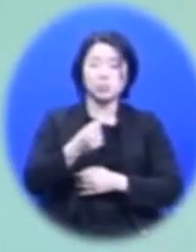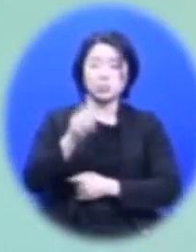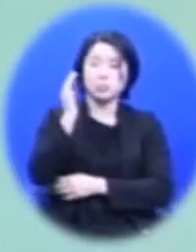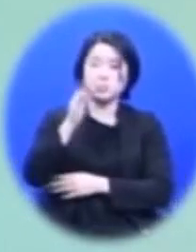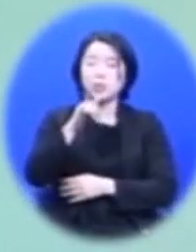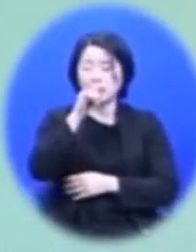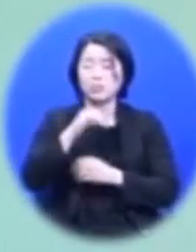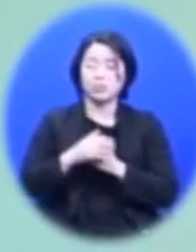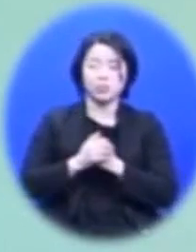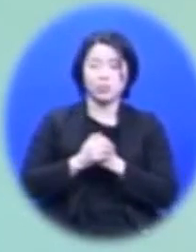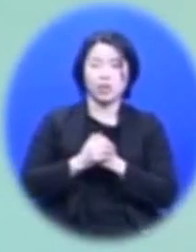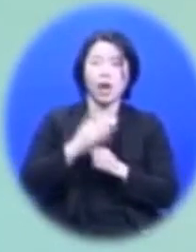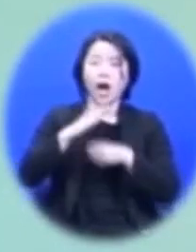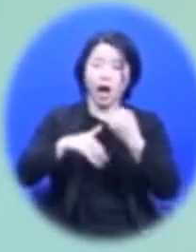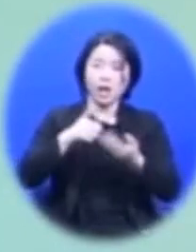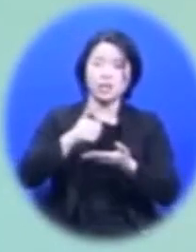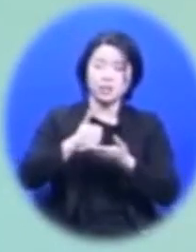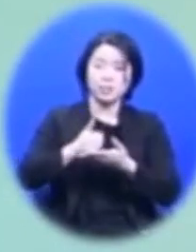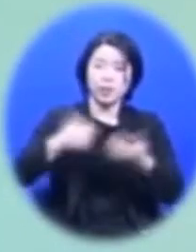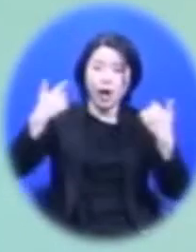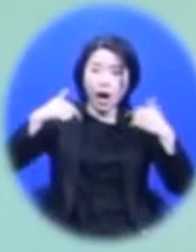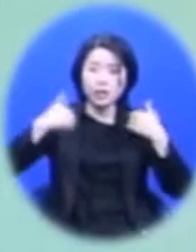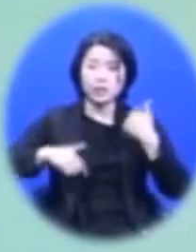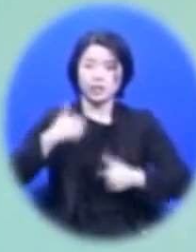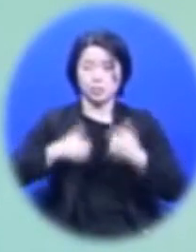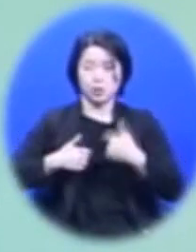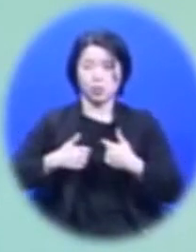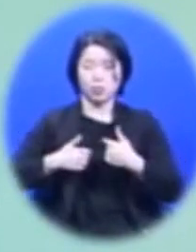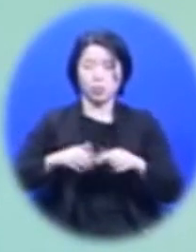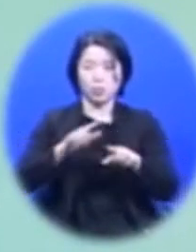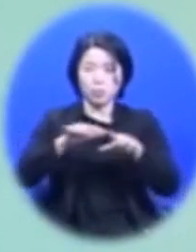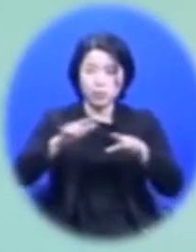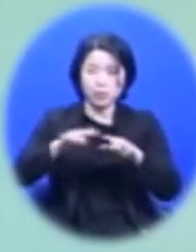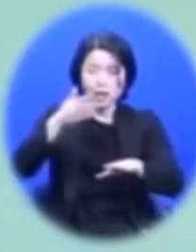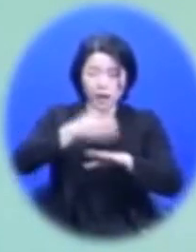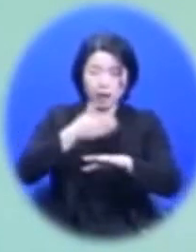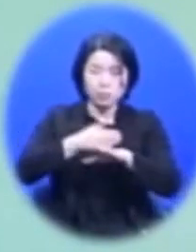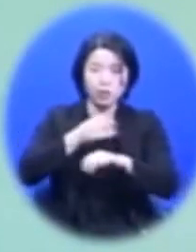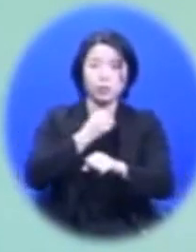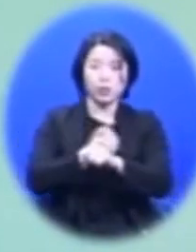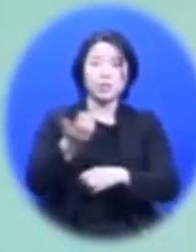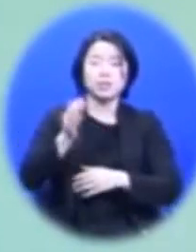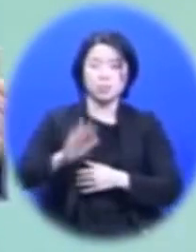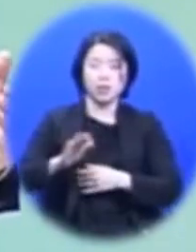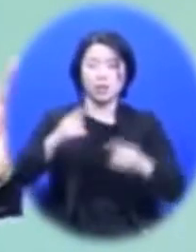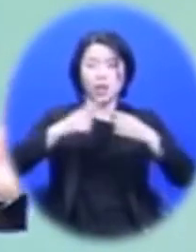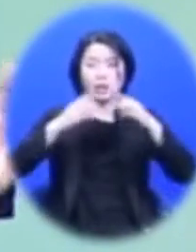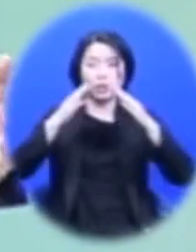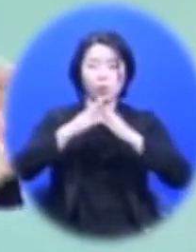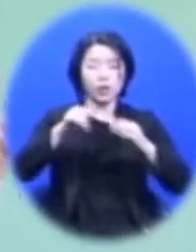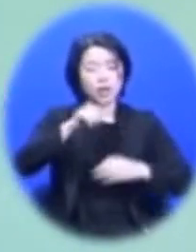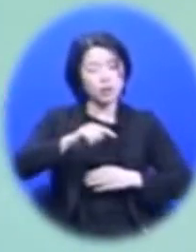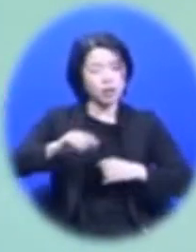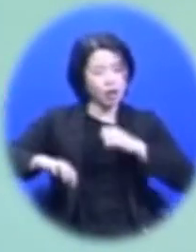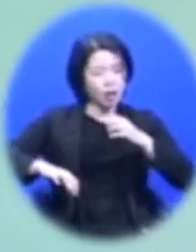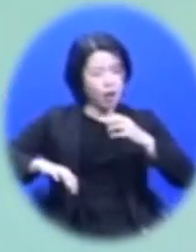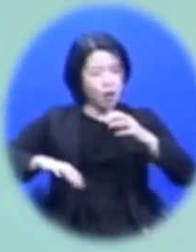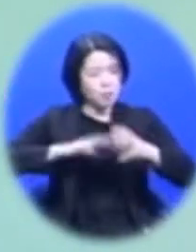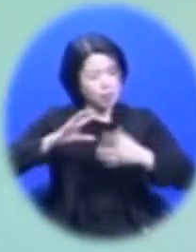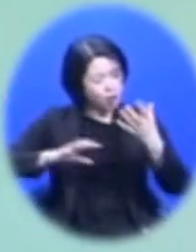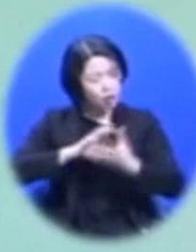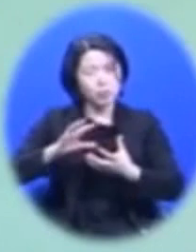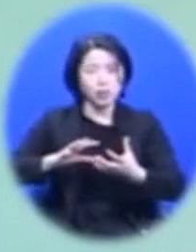있었어요. 하나님, 항상 기뻐하고 범사에 감사하라고는 했지만 교회가 이렇게 엉망으로 되고